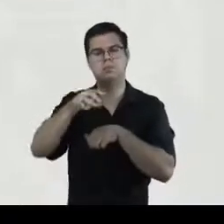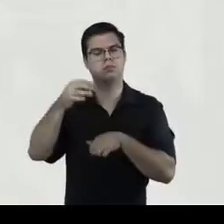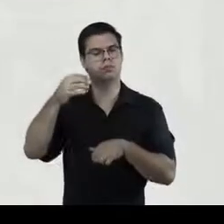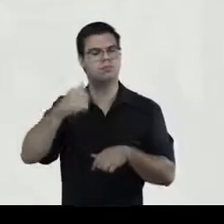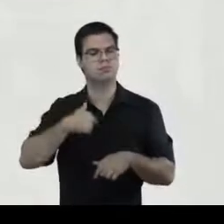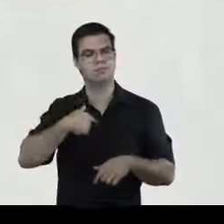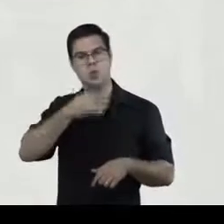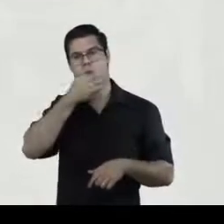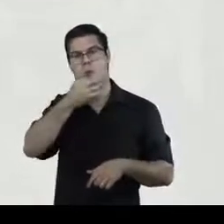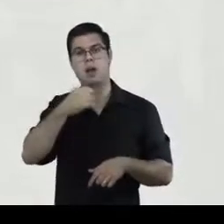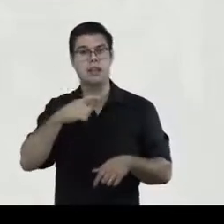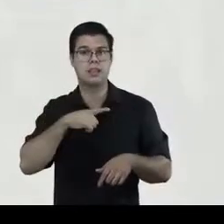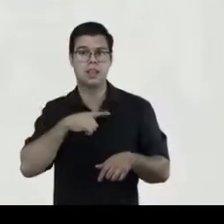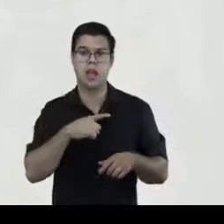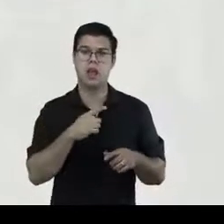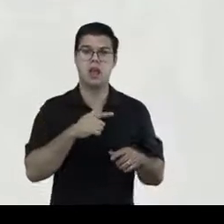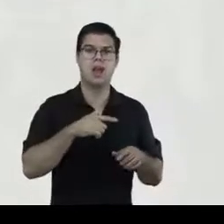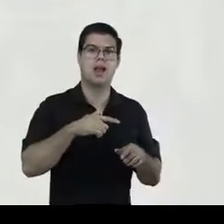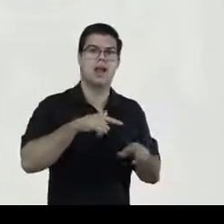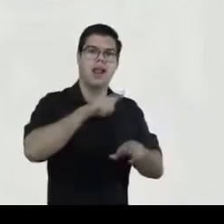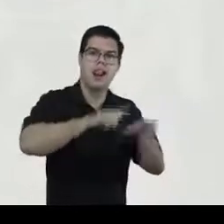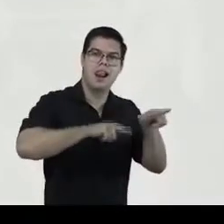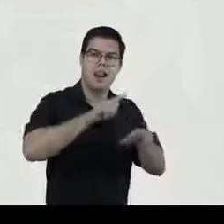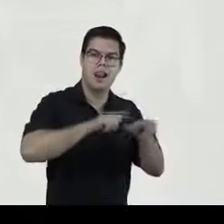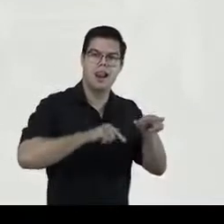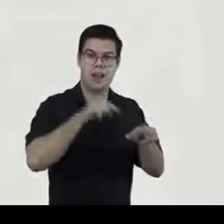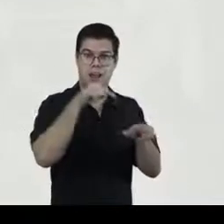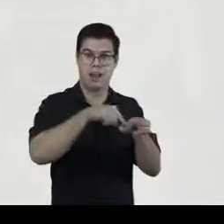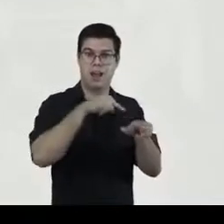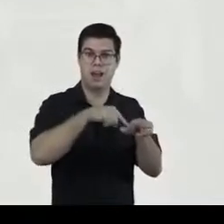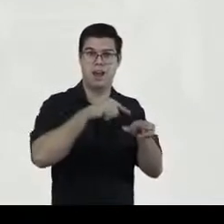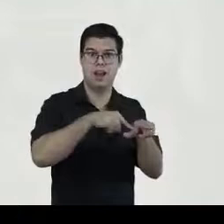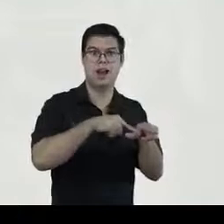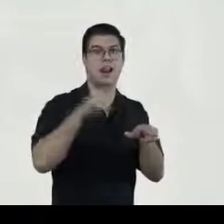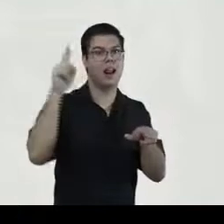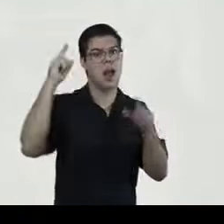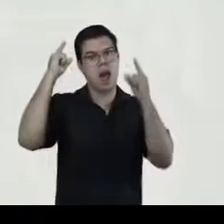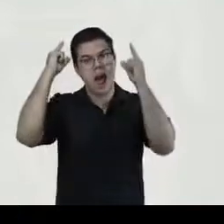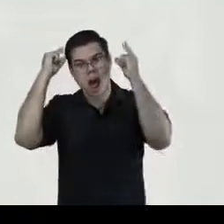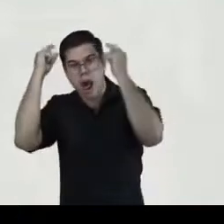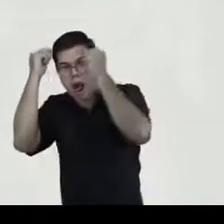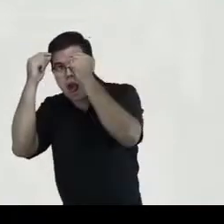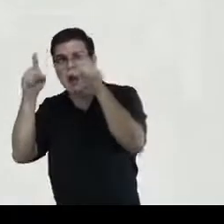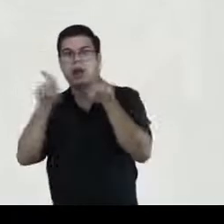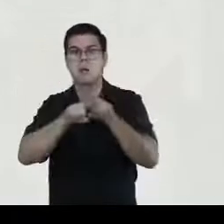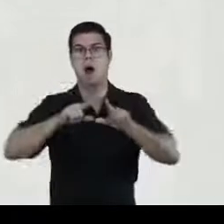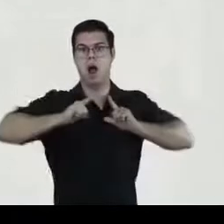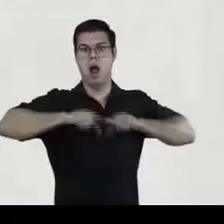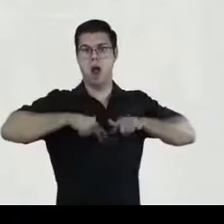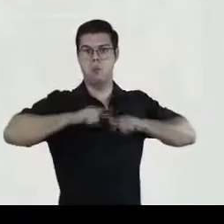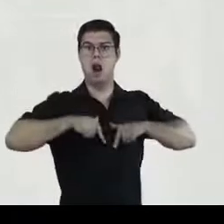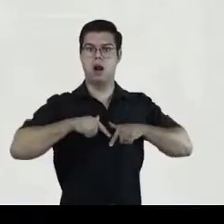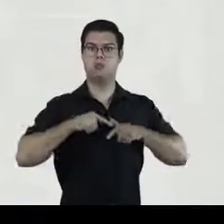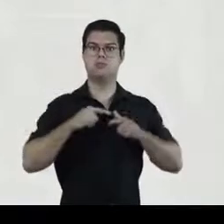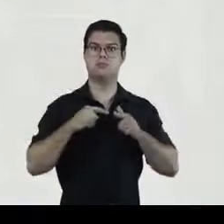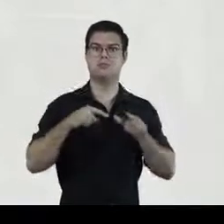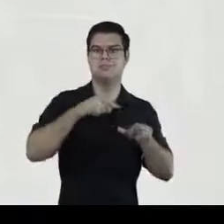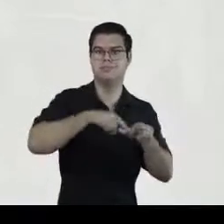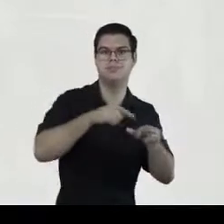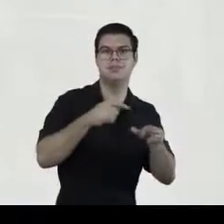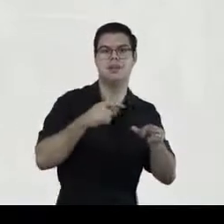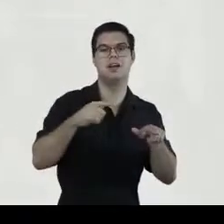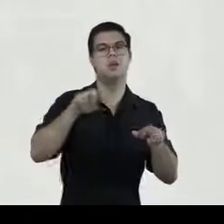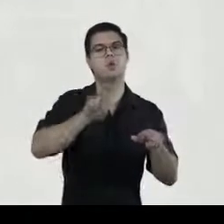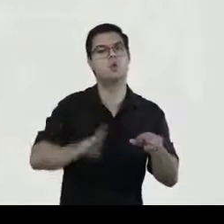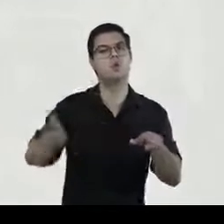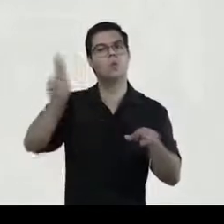das hatten wir ursprünglich gar nicht geplant, aber nachdem wir eben mit Beständen aus deutschen Bibliotheken arbeiten, kommen jetzt